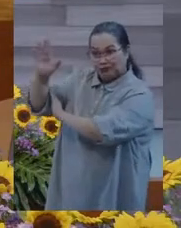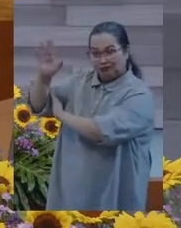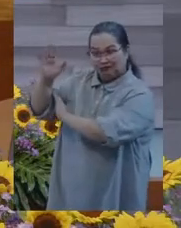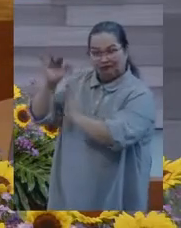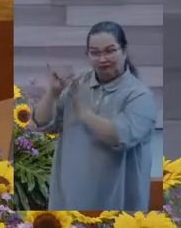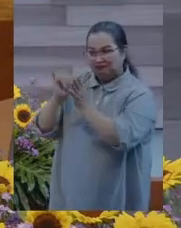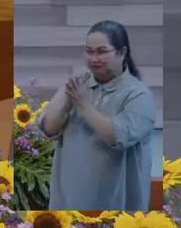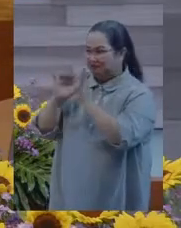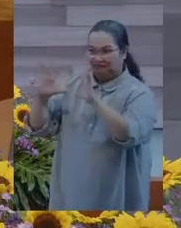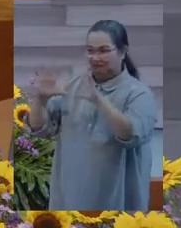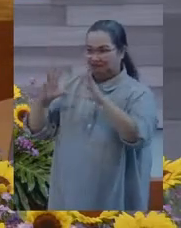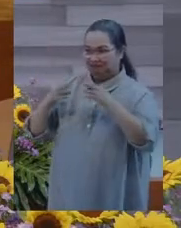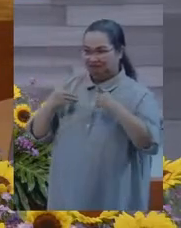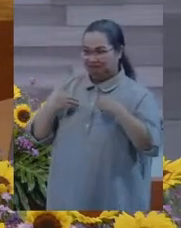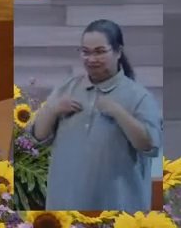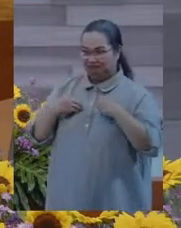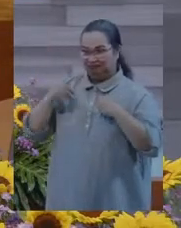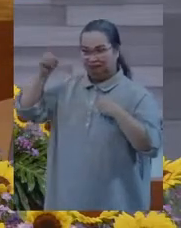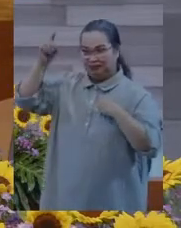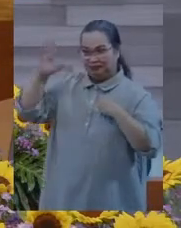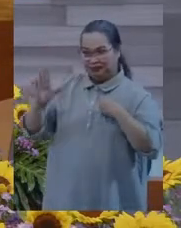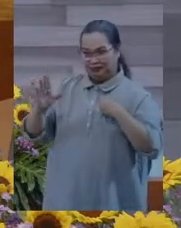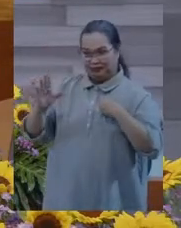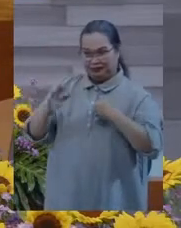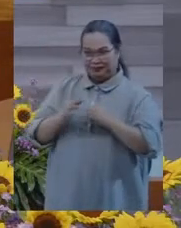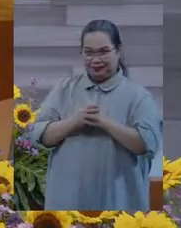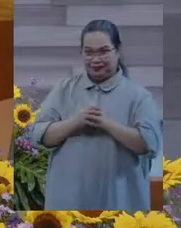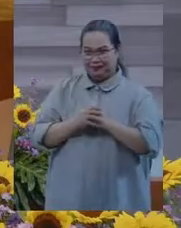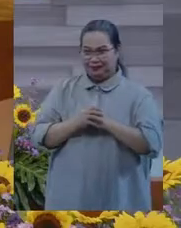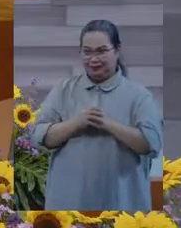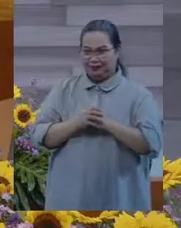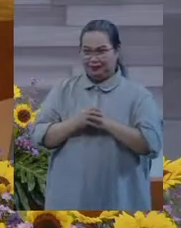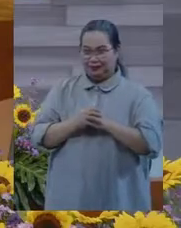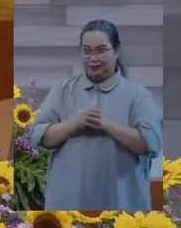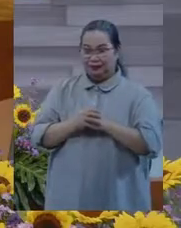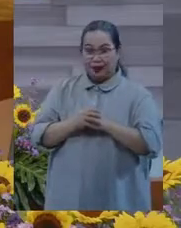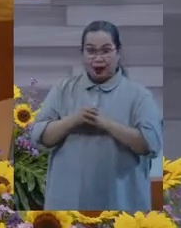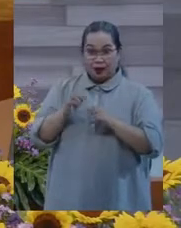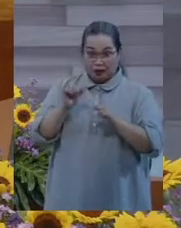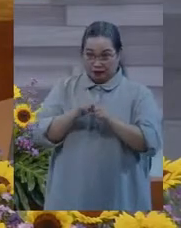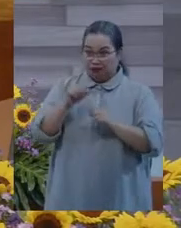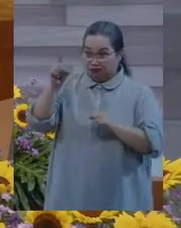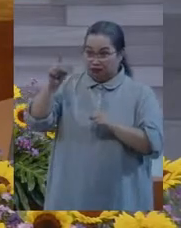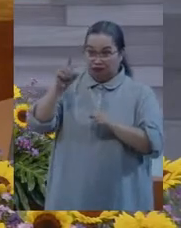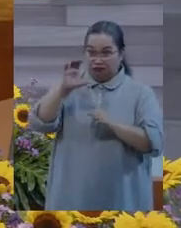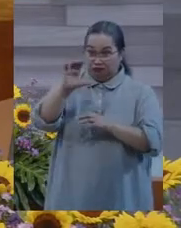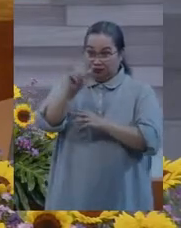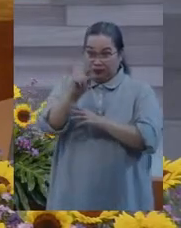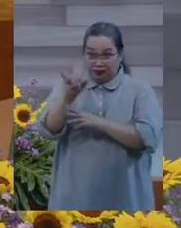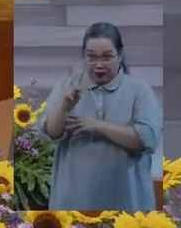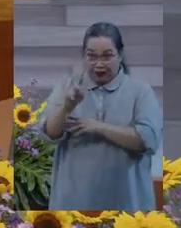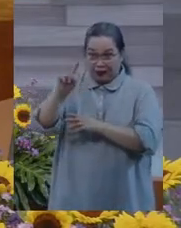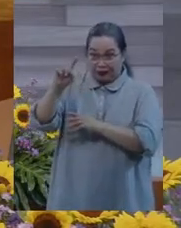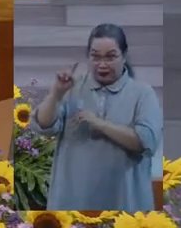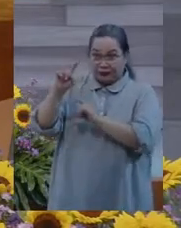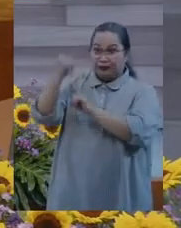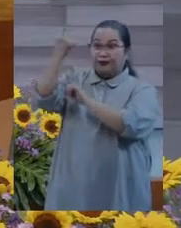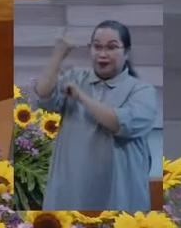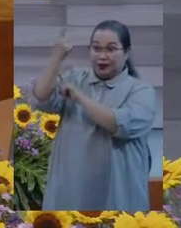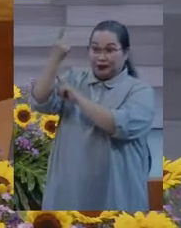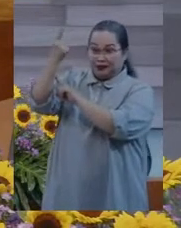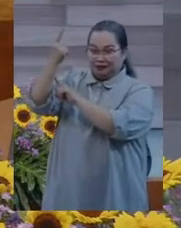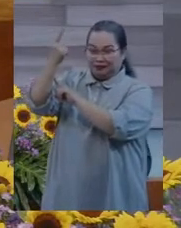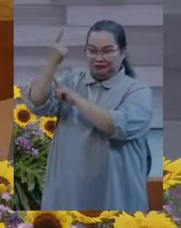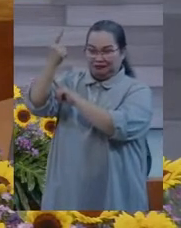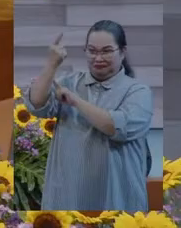hindi katanggap-tanggap sa Panginoon. Siya ang pangunahing